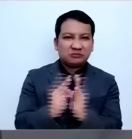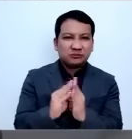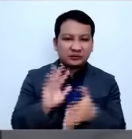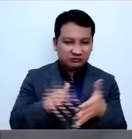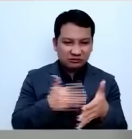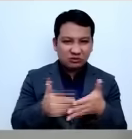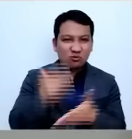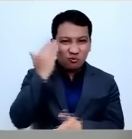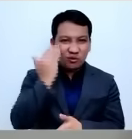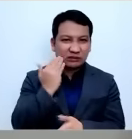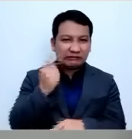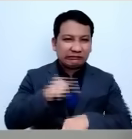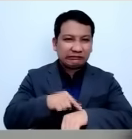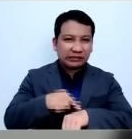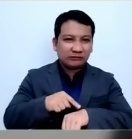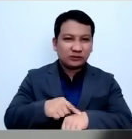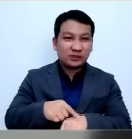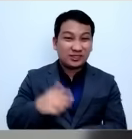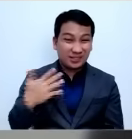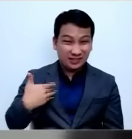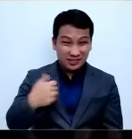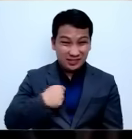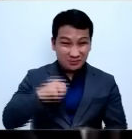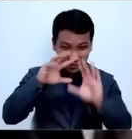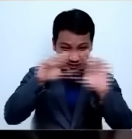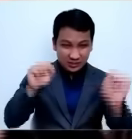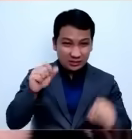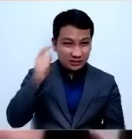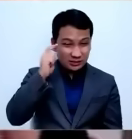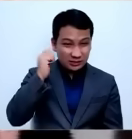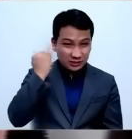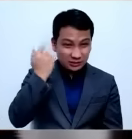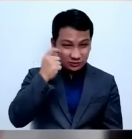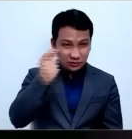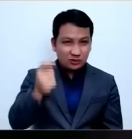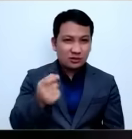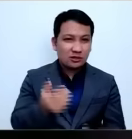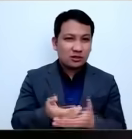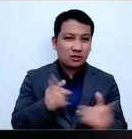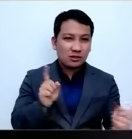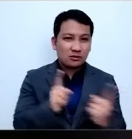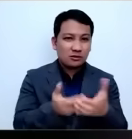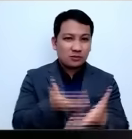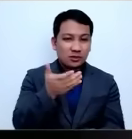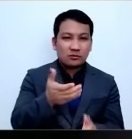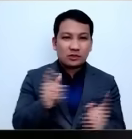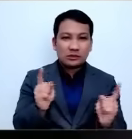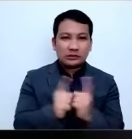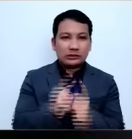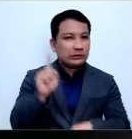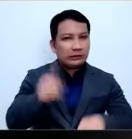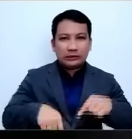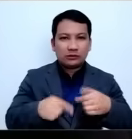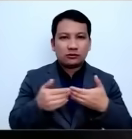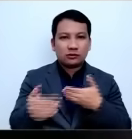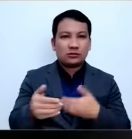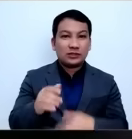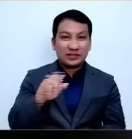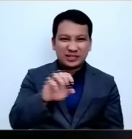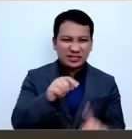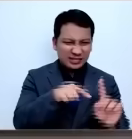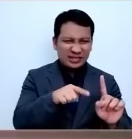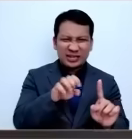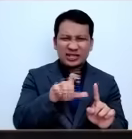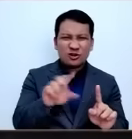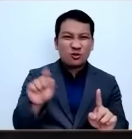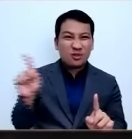ng oras. Hindi na rin natuloy ang meeting ng Pangulo sa pinakamayamang tao sa mundo na si Elon Musk dahil sumama raw ang pakiramdam ni